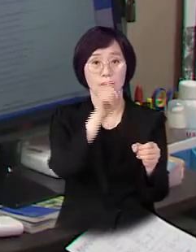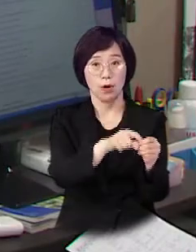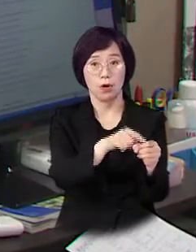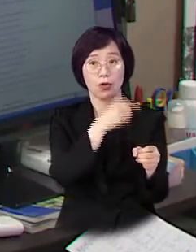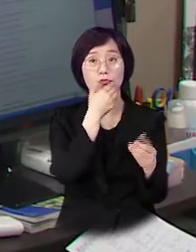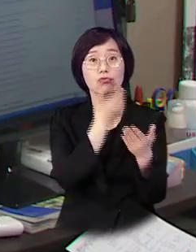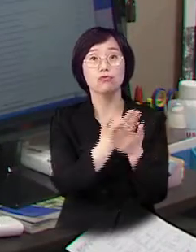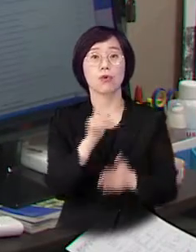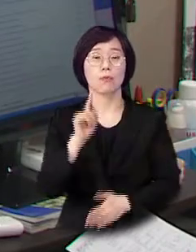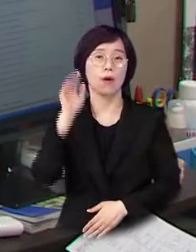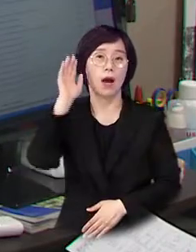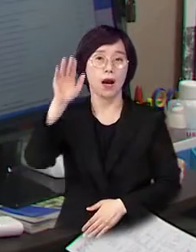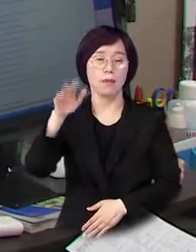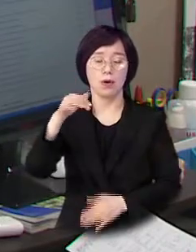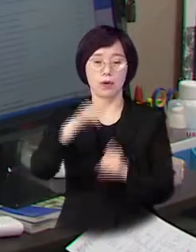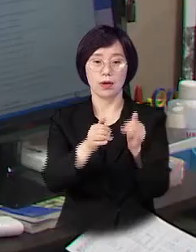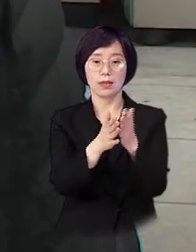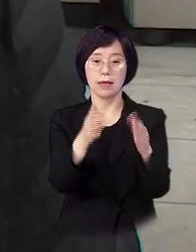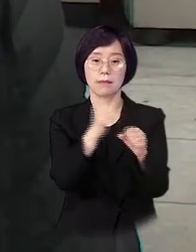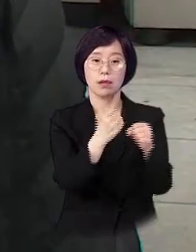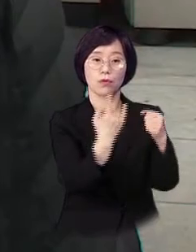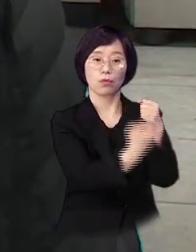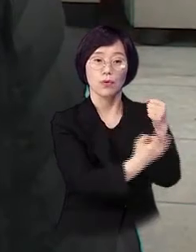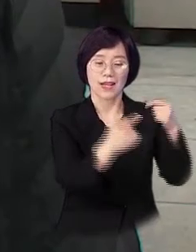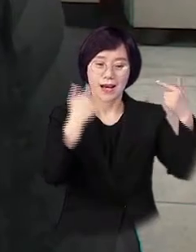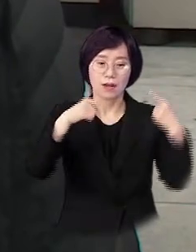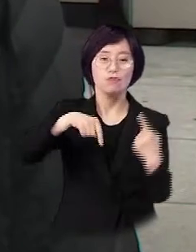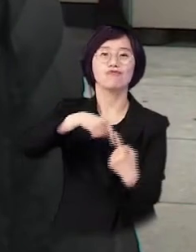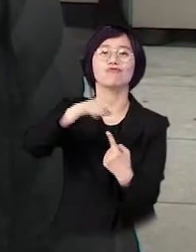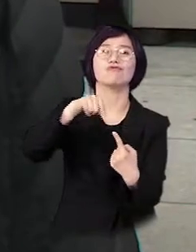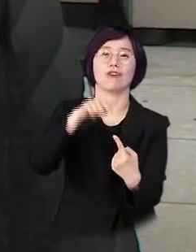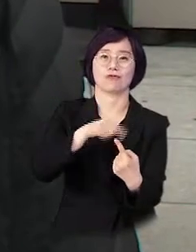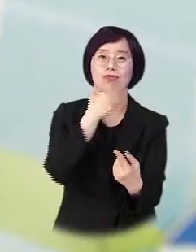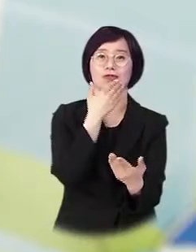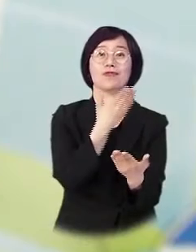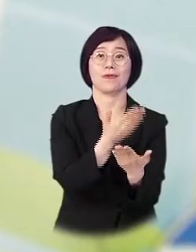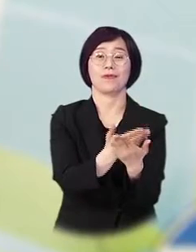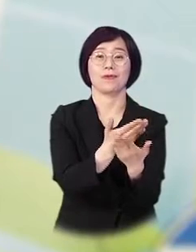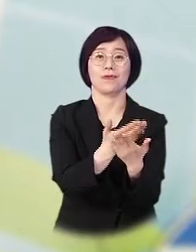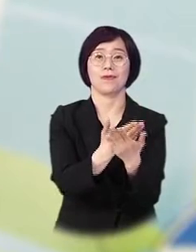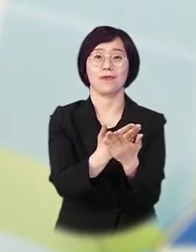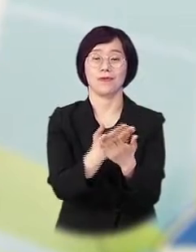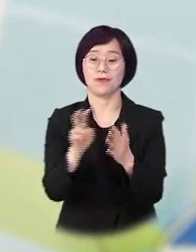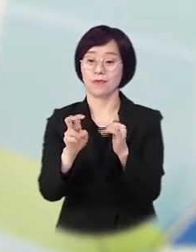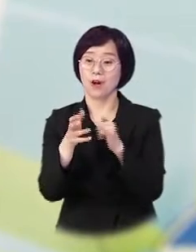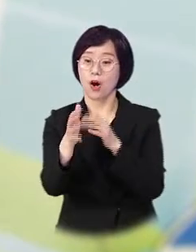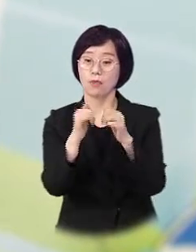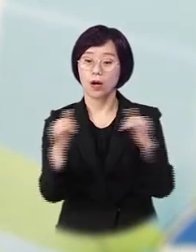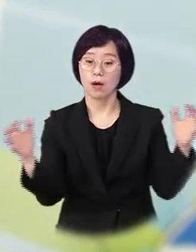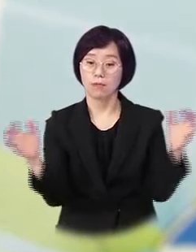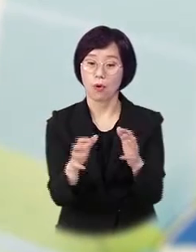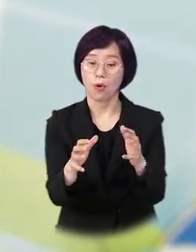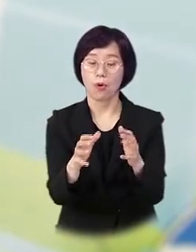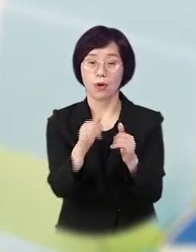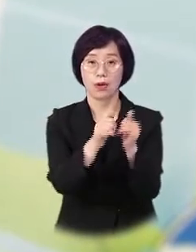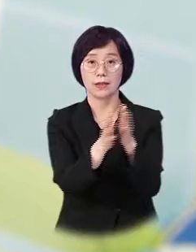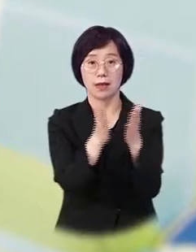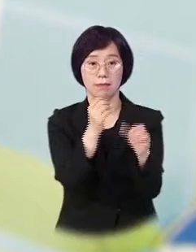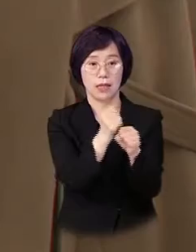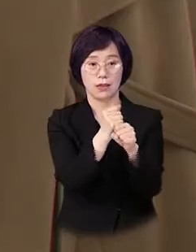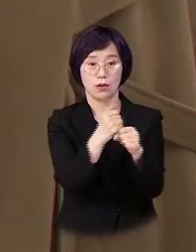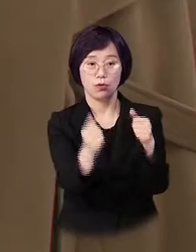핵심은 앞으로 시사 편찬 위원회 가 상설 운영 된다는 점입니다 20명의 전문가들로 시사 편찬 위원회 를